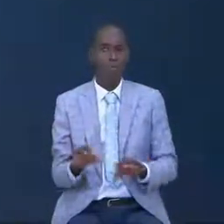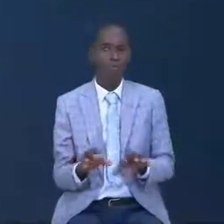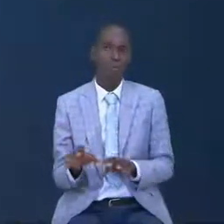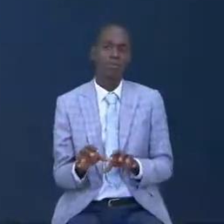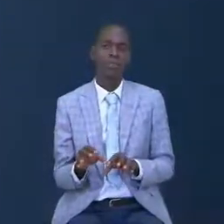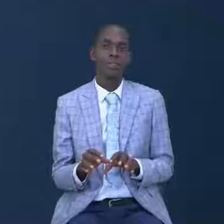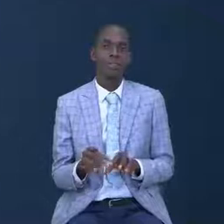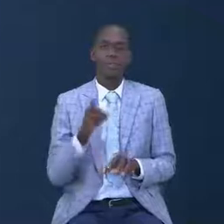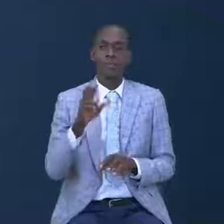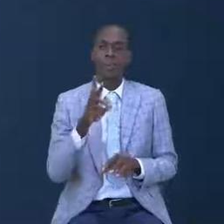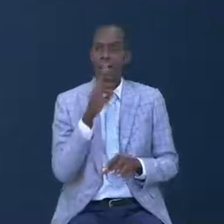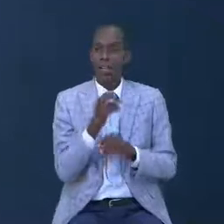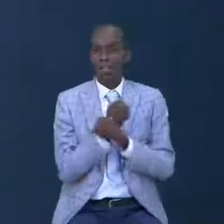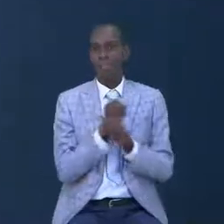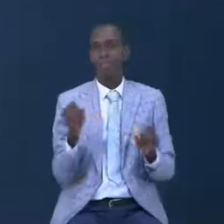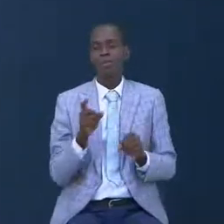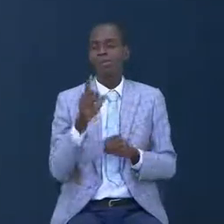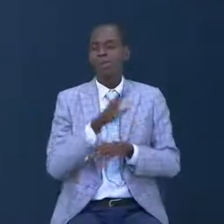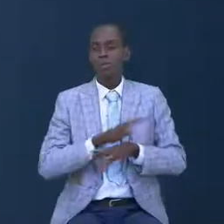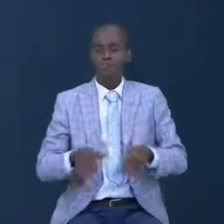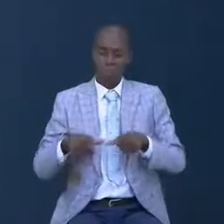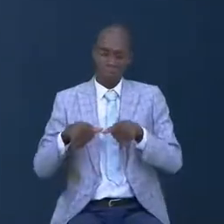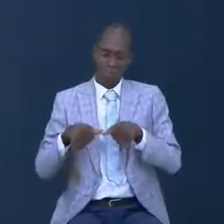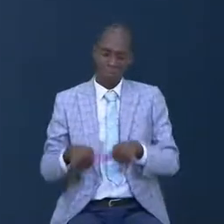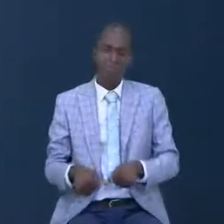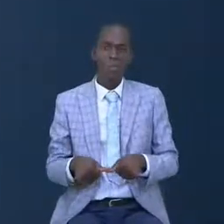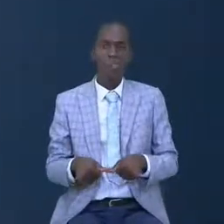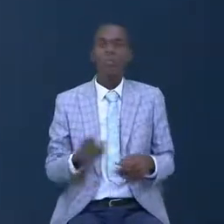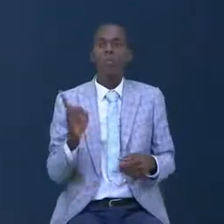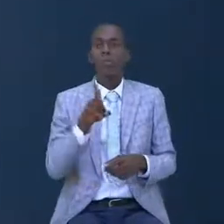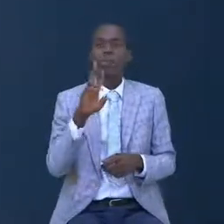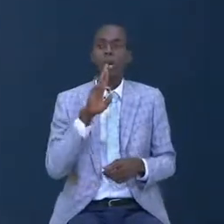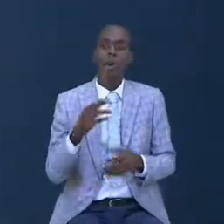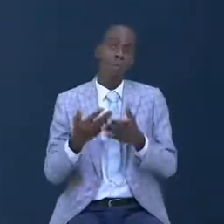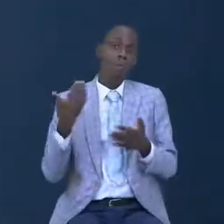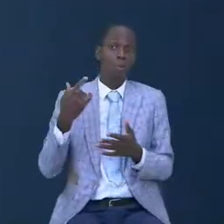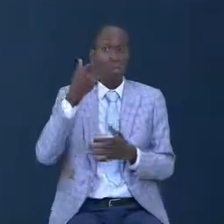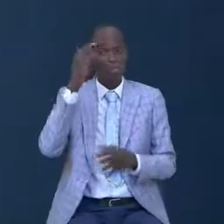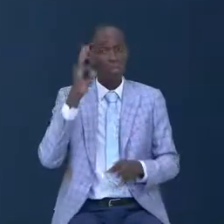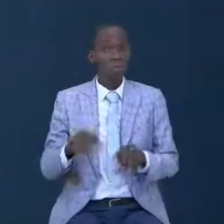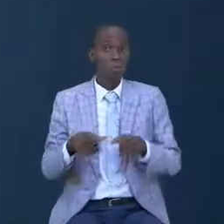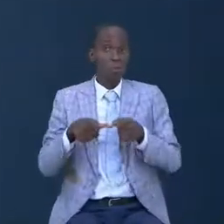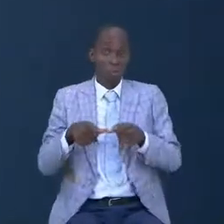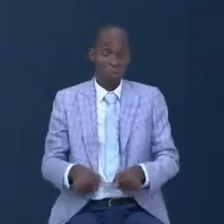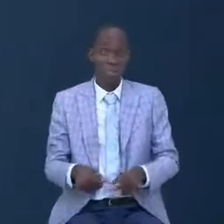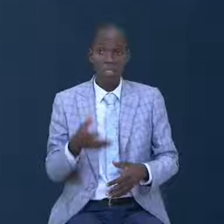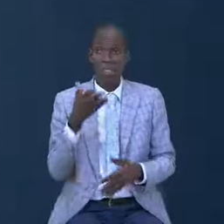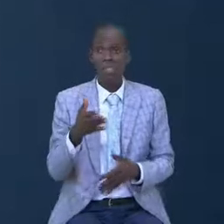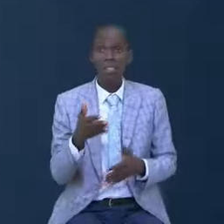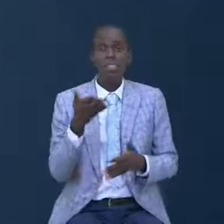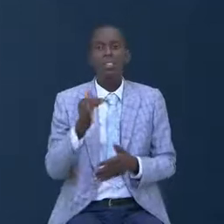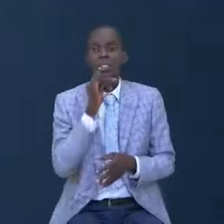Quand c'est dit que tu es sauvé, tu ne demeures pas là où tu